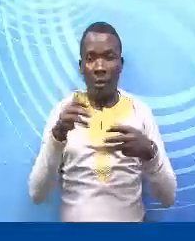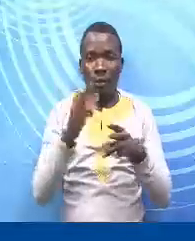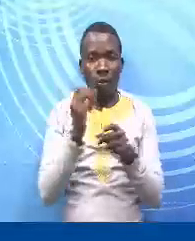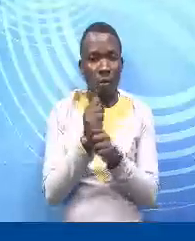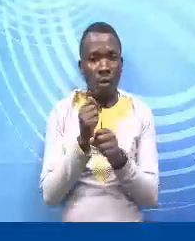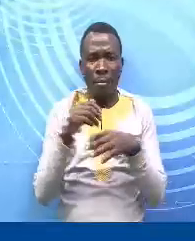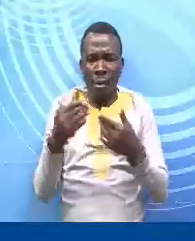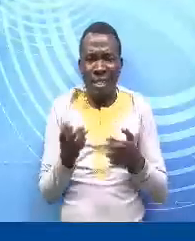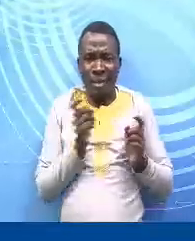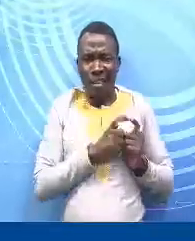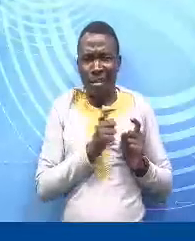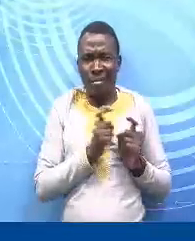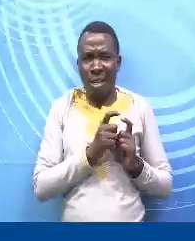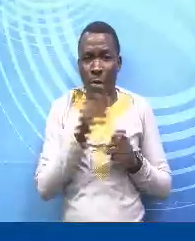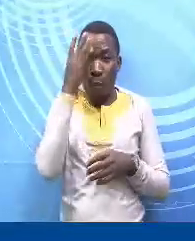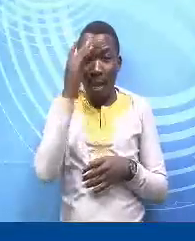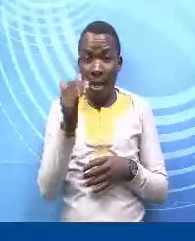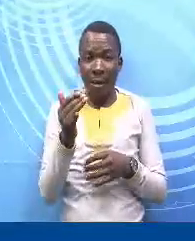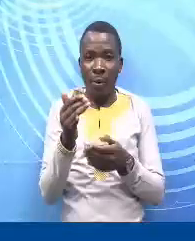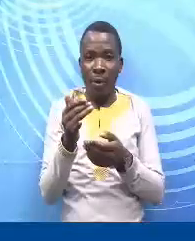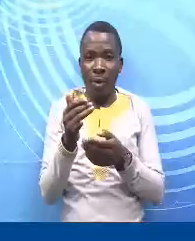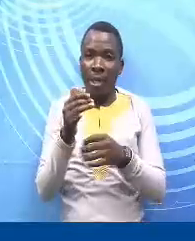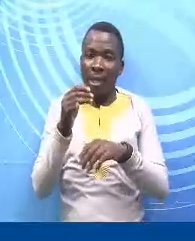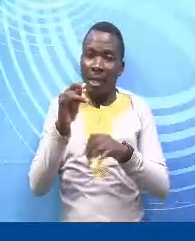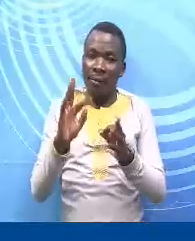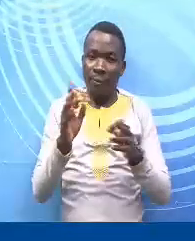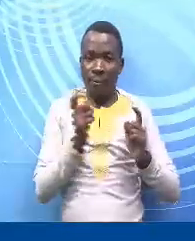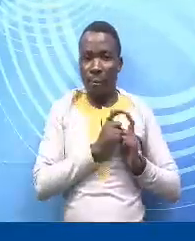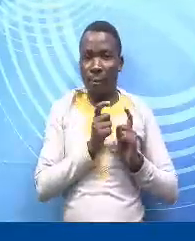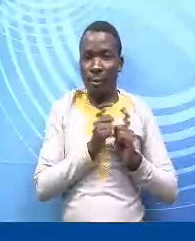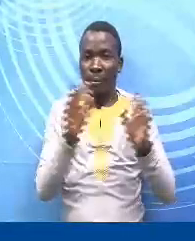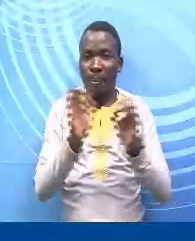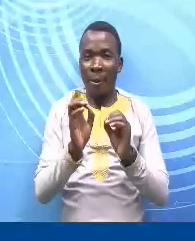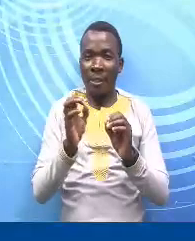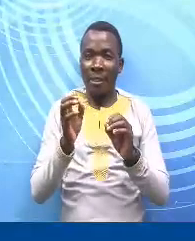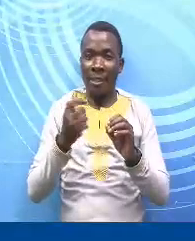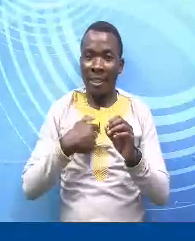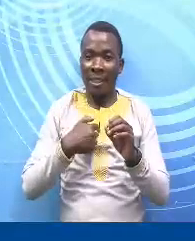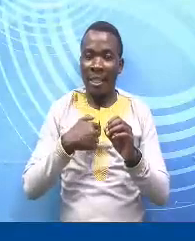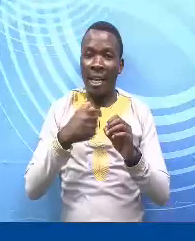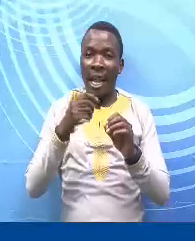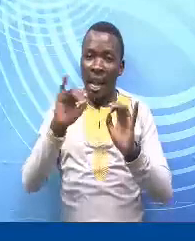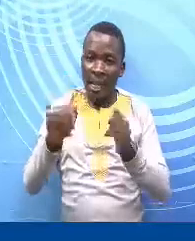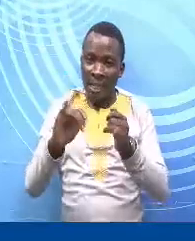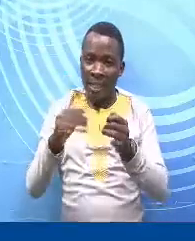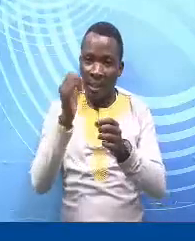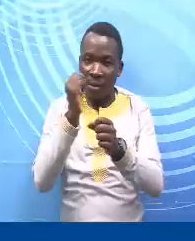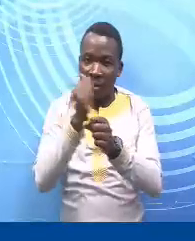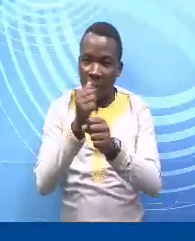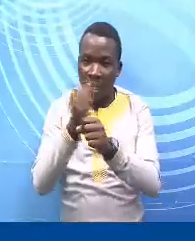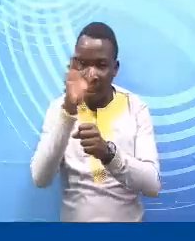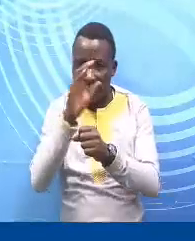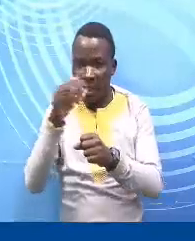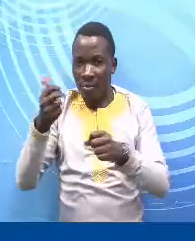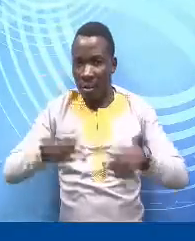ko gutera agahinda kuko iyo bitantera agahinda mba narageze kugira ko nshaka ubundi buzima